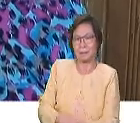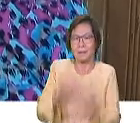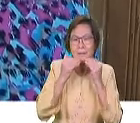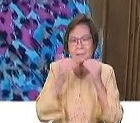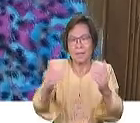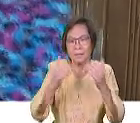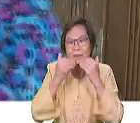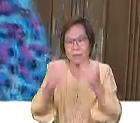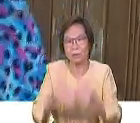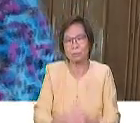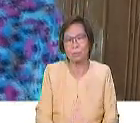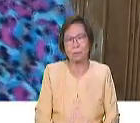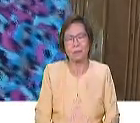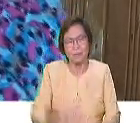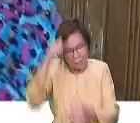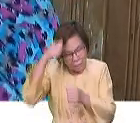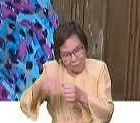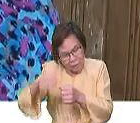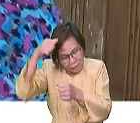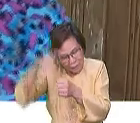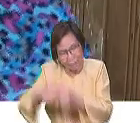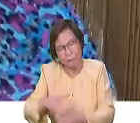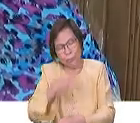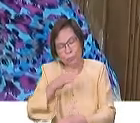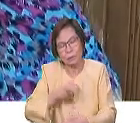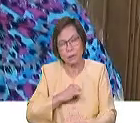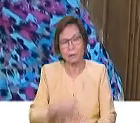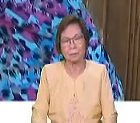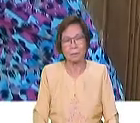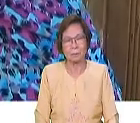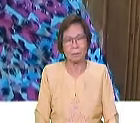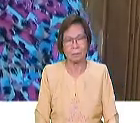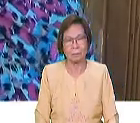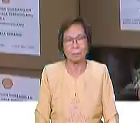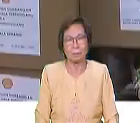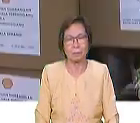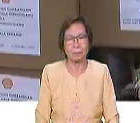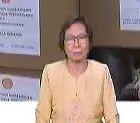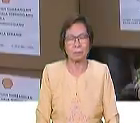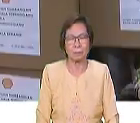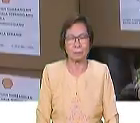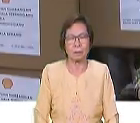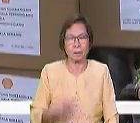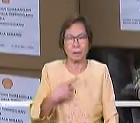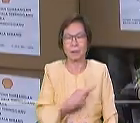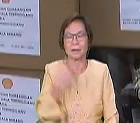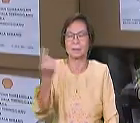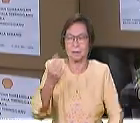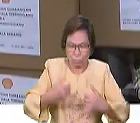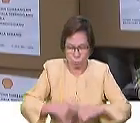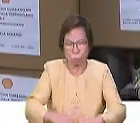terima kasih semua. Saya tak akan lupa ibu saya. Walaupun saya tak senang mana pun. Kita sentiasa